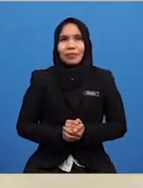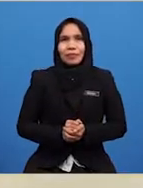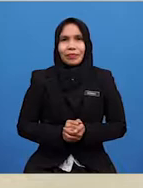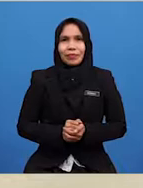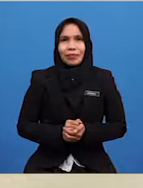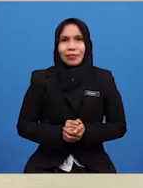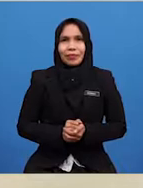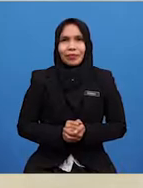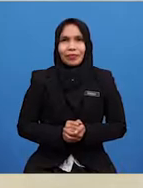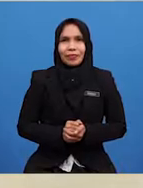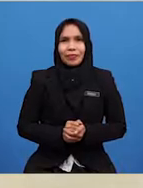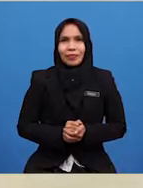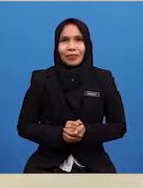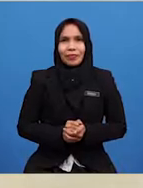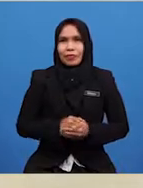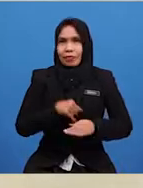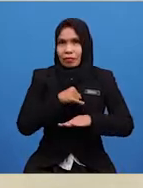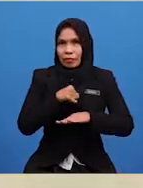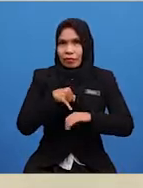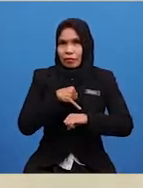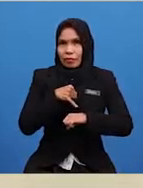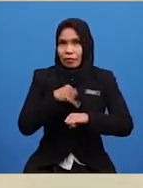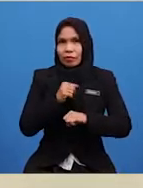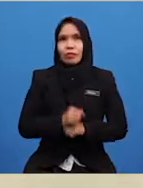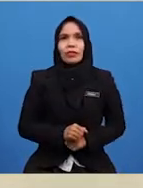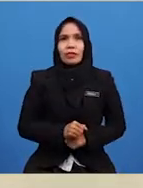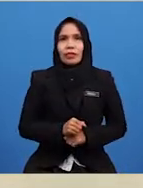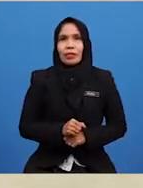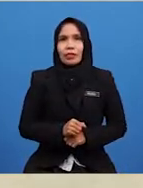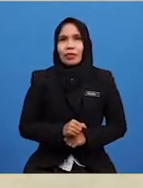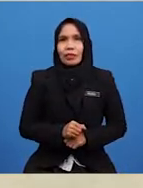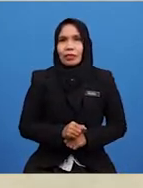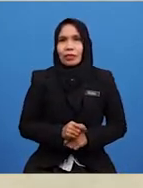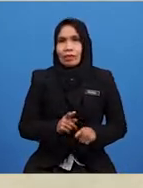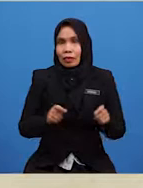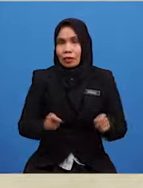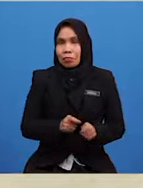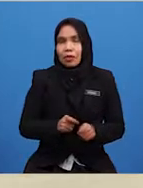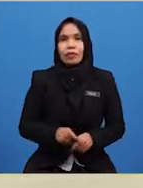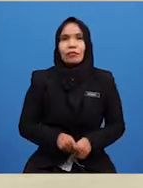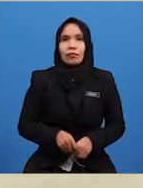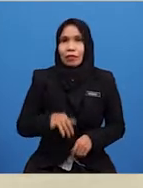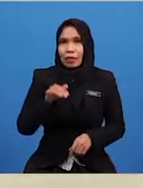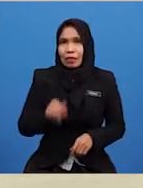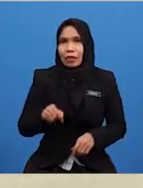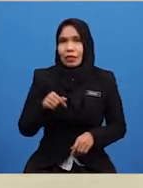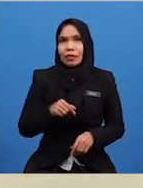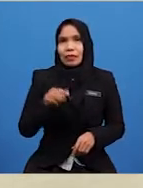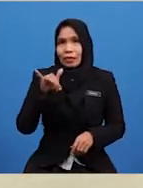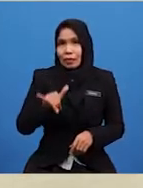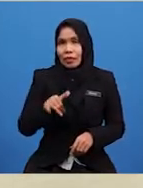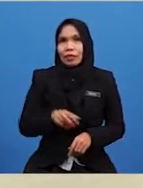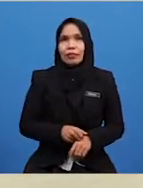Soalannya ialah, Singapura merupakan tempat yang disinggahi pedagang. Betul atau salah?